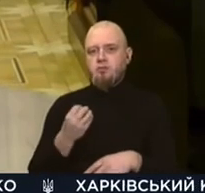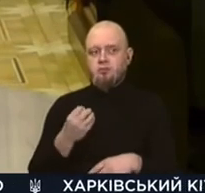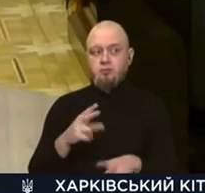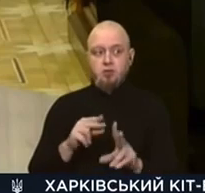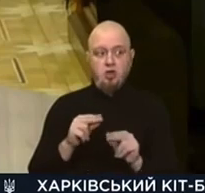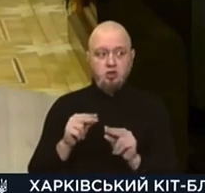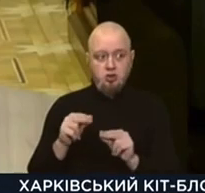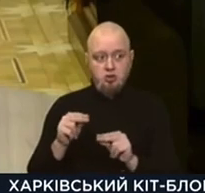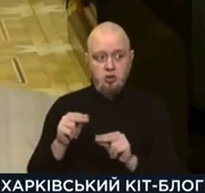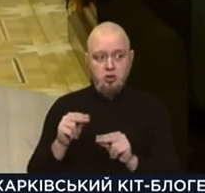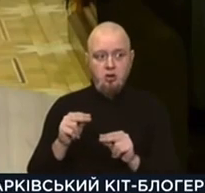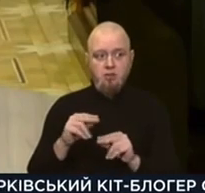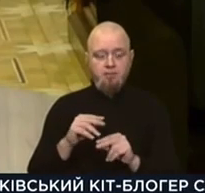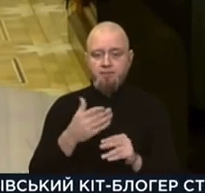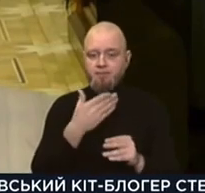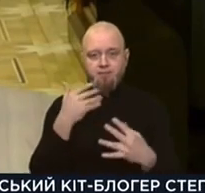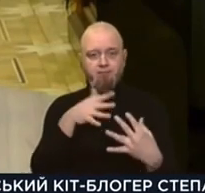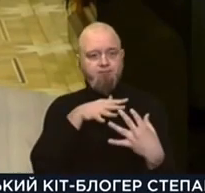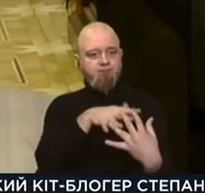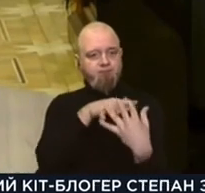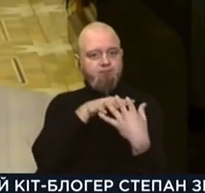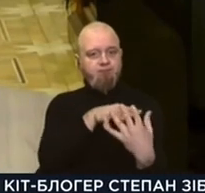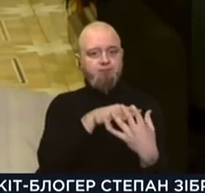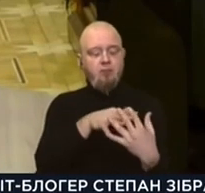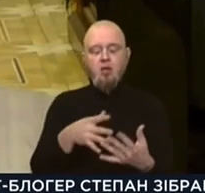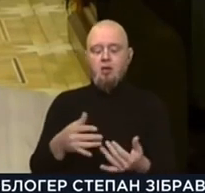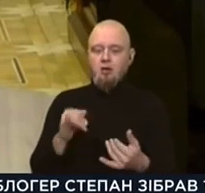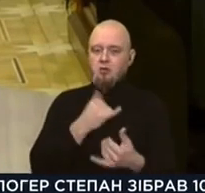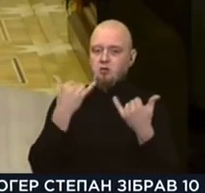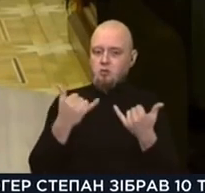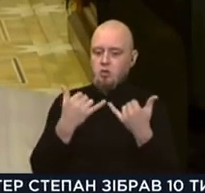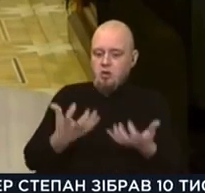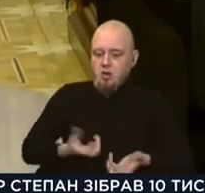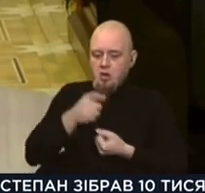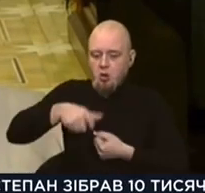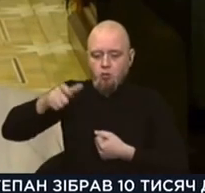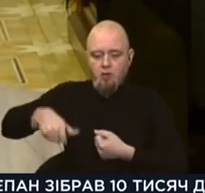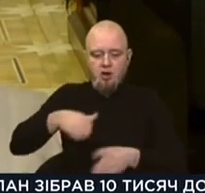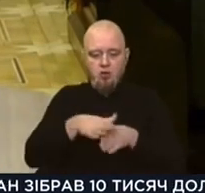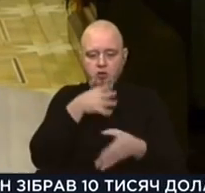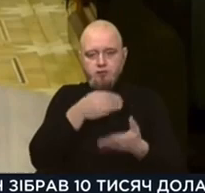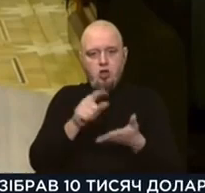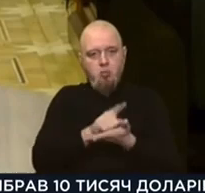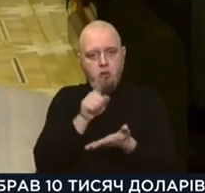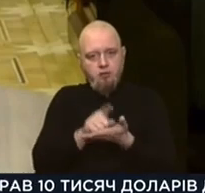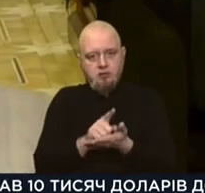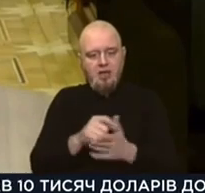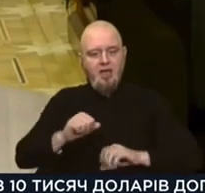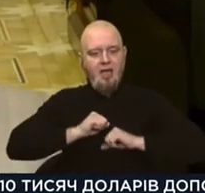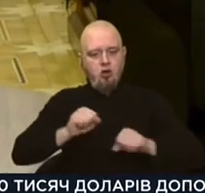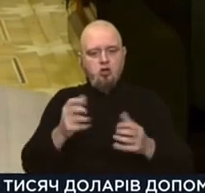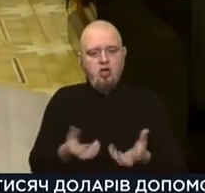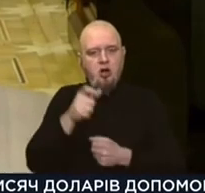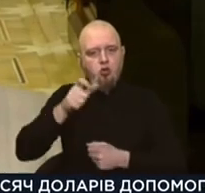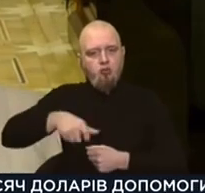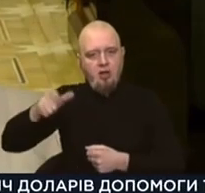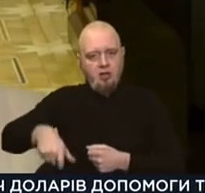на щастя, не йдуть бої, і сьогодні рятувальники виконують свої обов'язки, героїчні